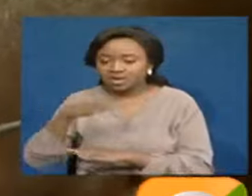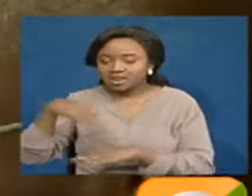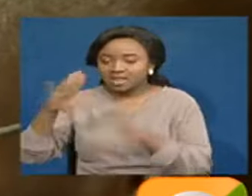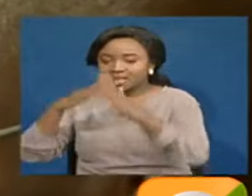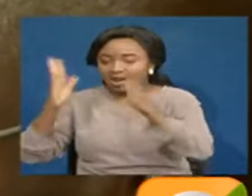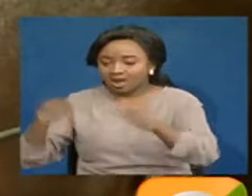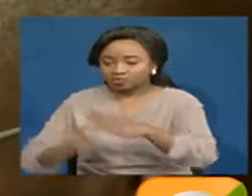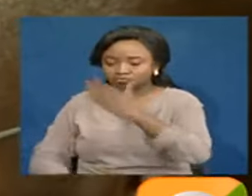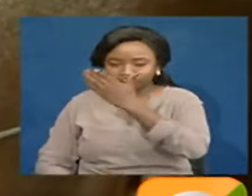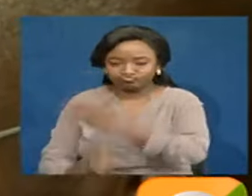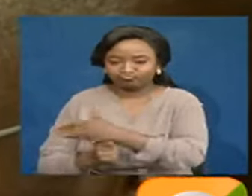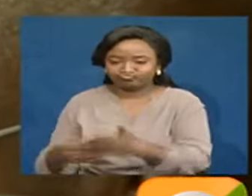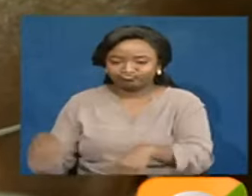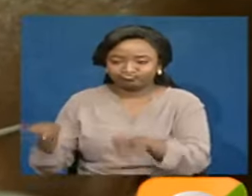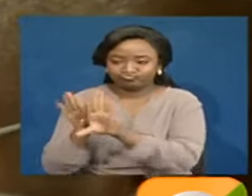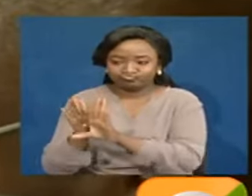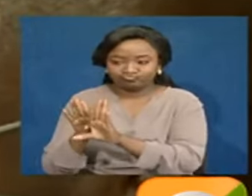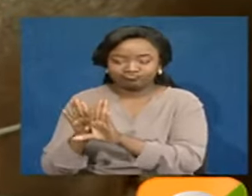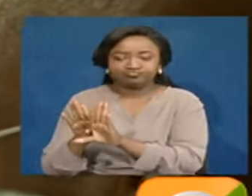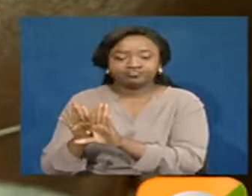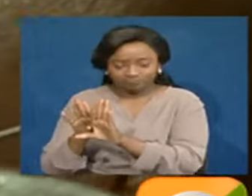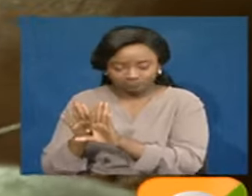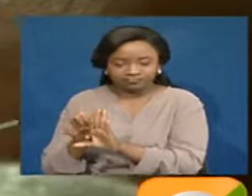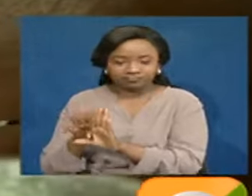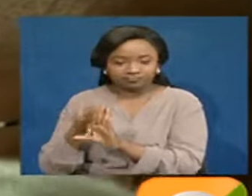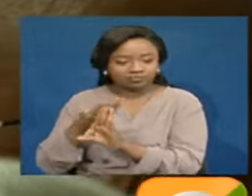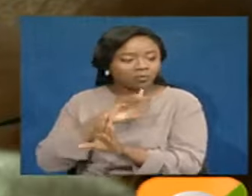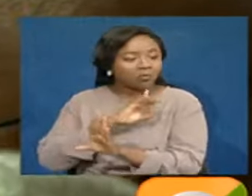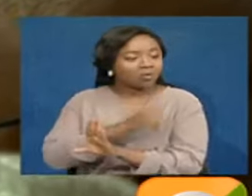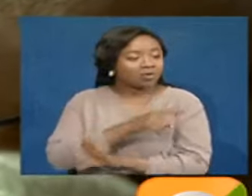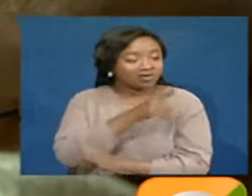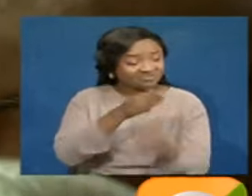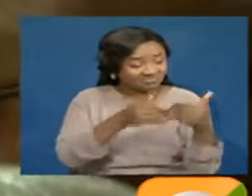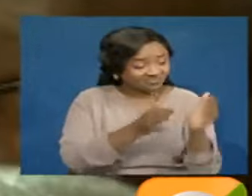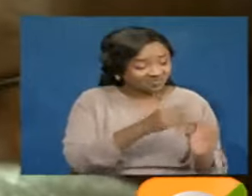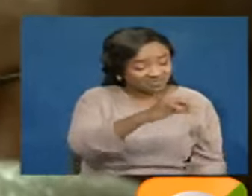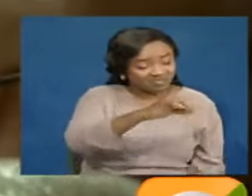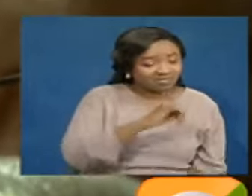Kasarani. And they demanded ransom,